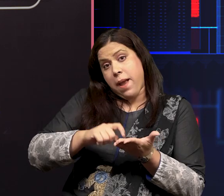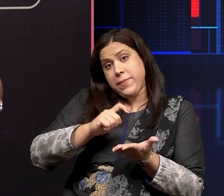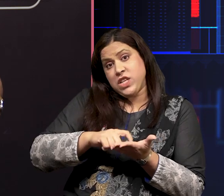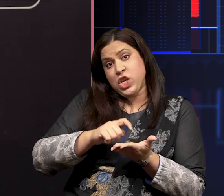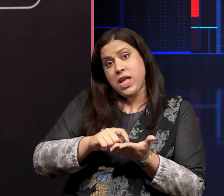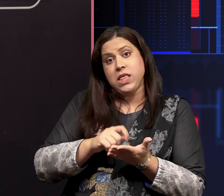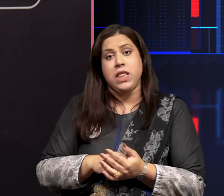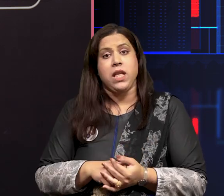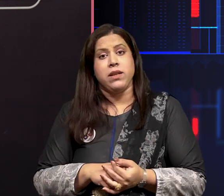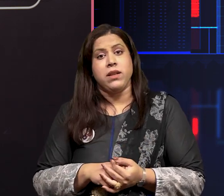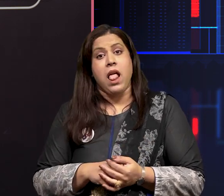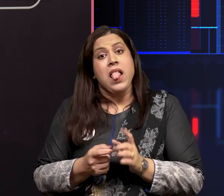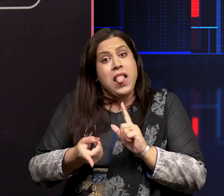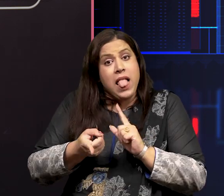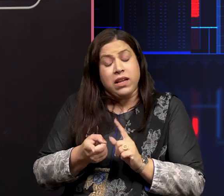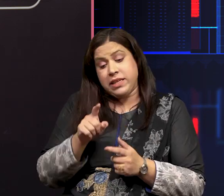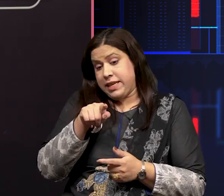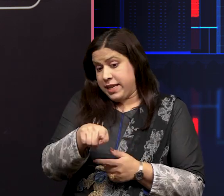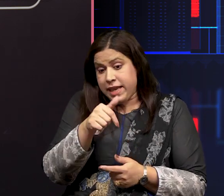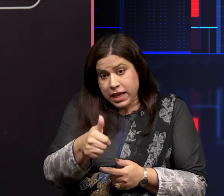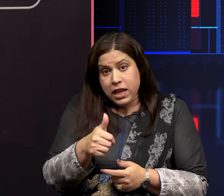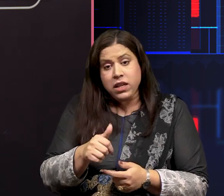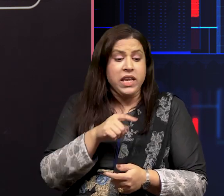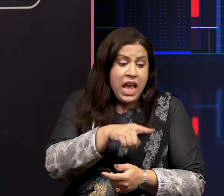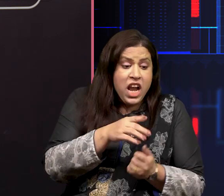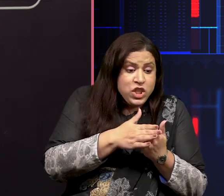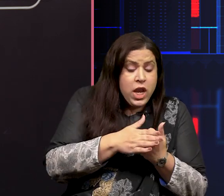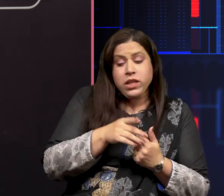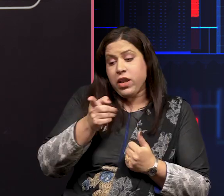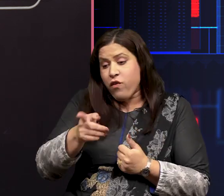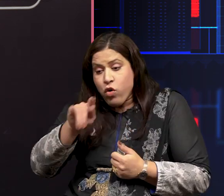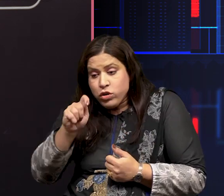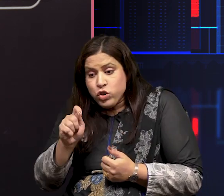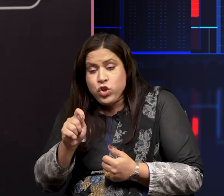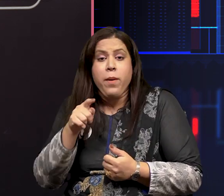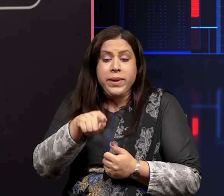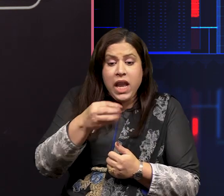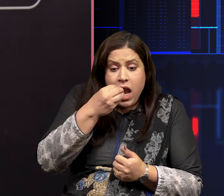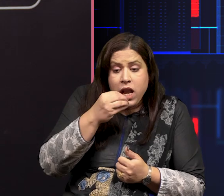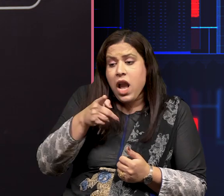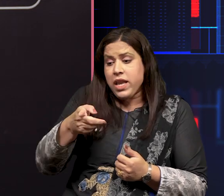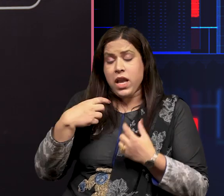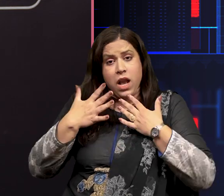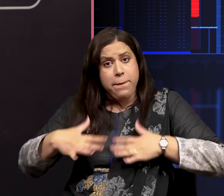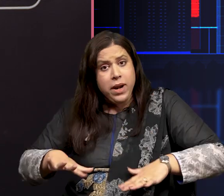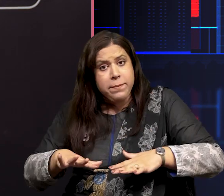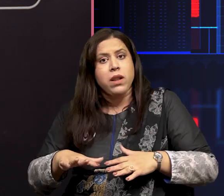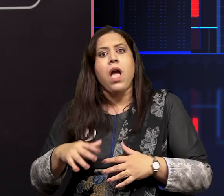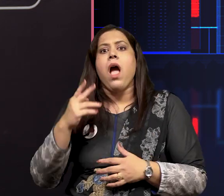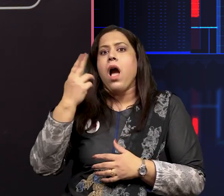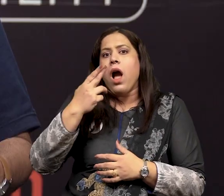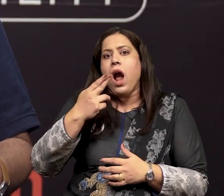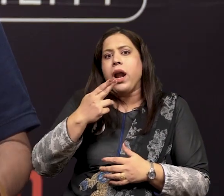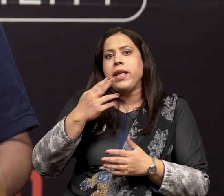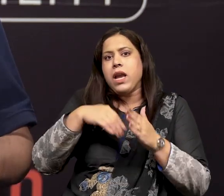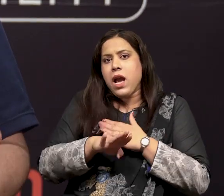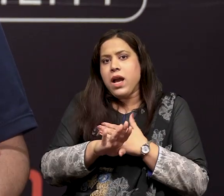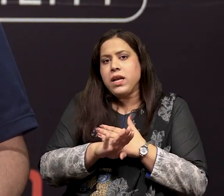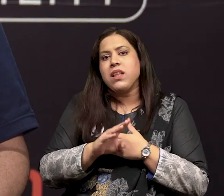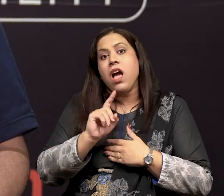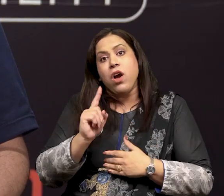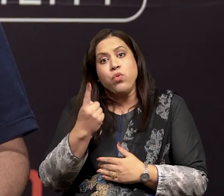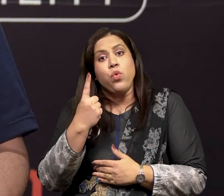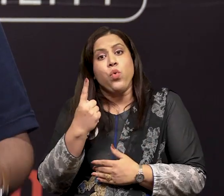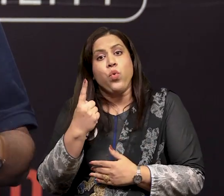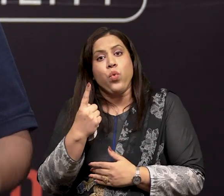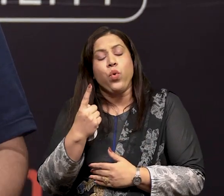वंस यू आर in this profession, nobody is going to say anything, nobody can say anything, because it comes from